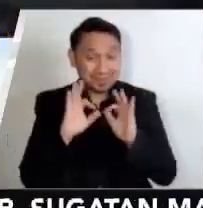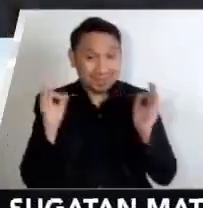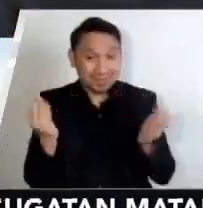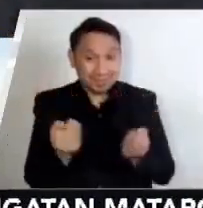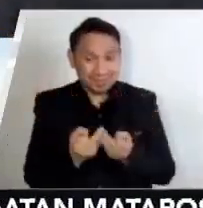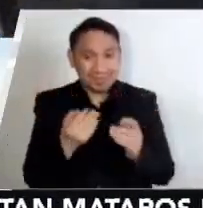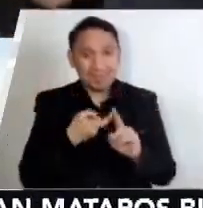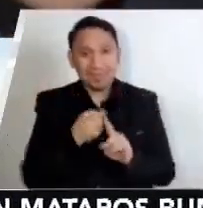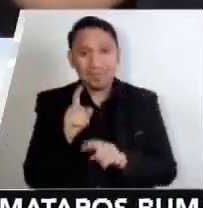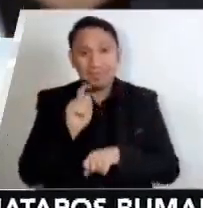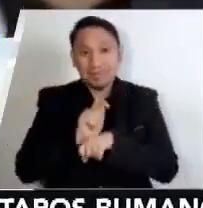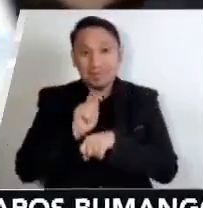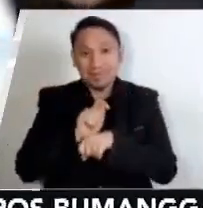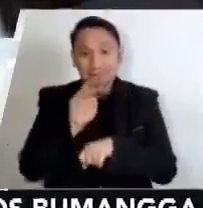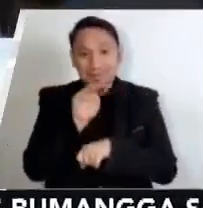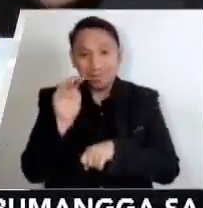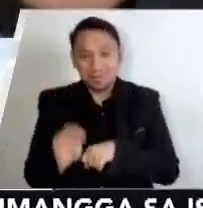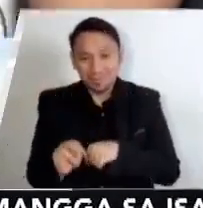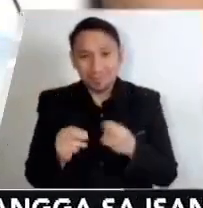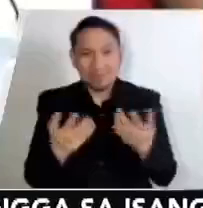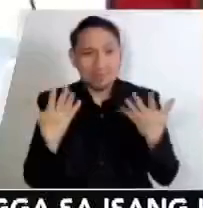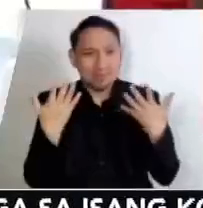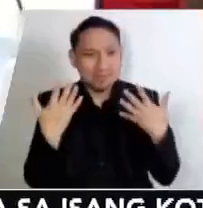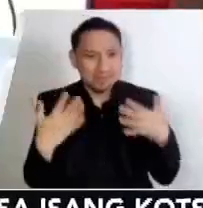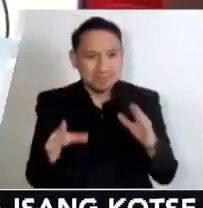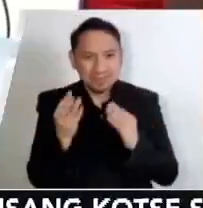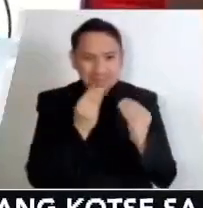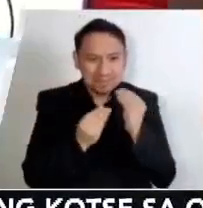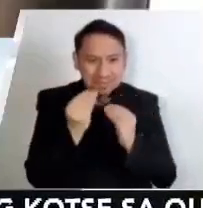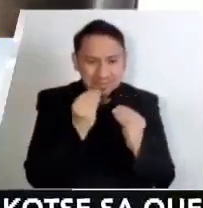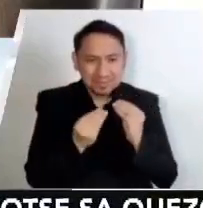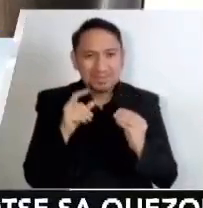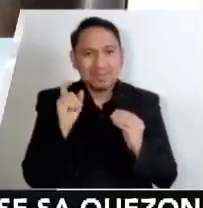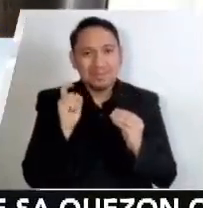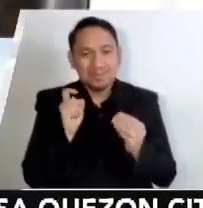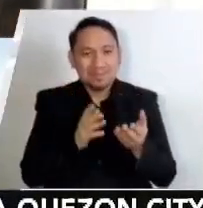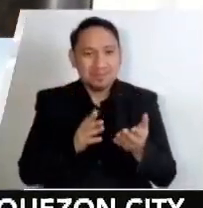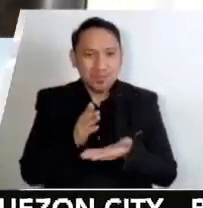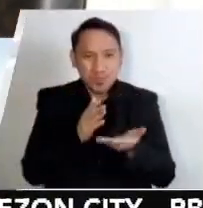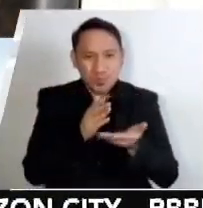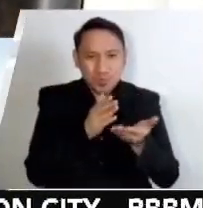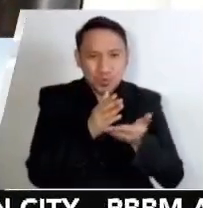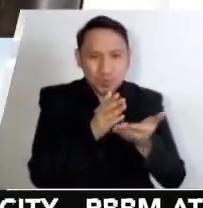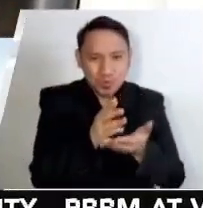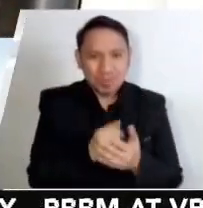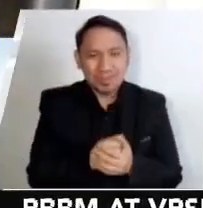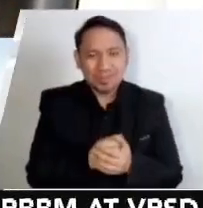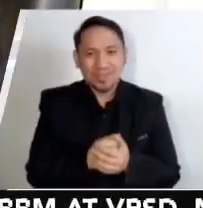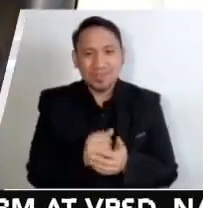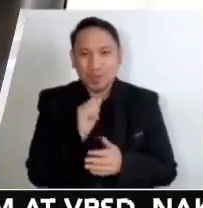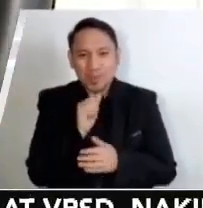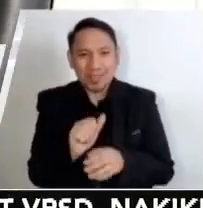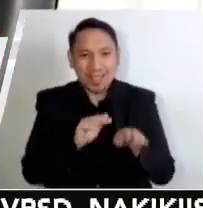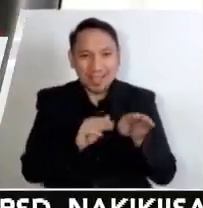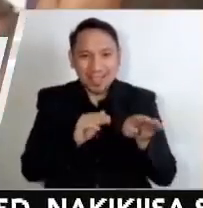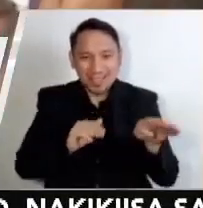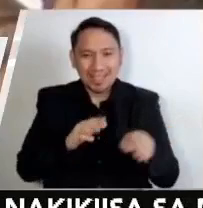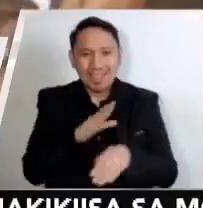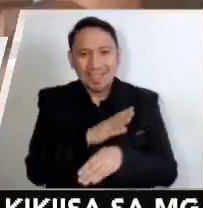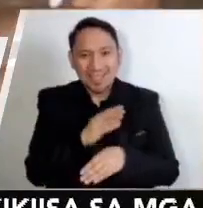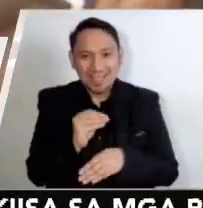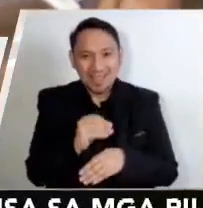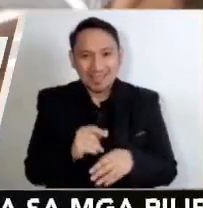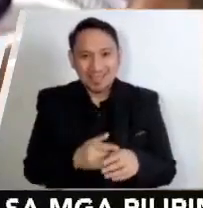Maynila. Pagkatapos pagsaluhan ng Noche Buena, agad daw silang bumiyahe. Para po iwas traffic, tsaka una sa pila po.